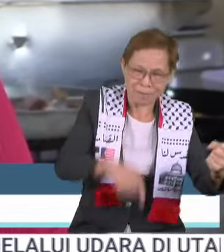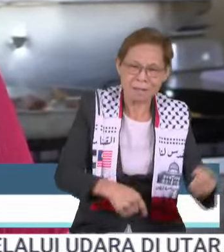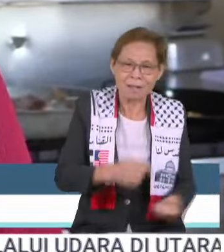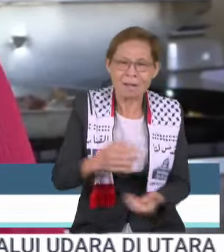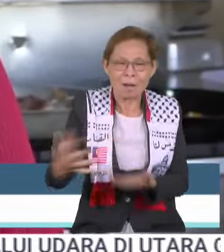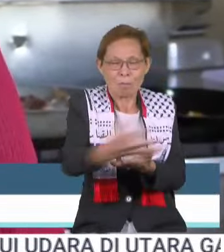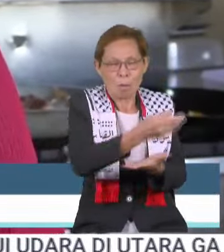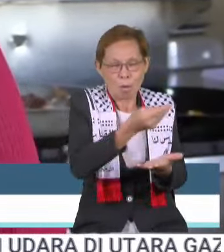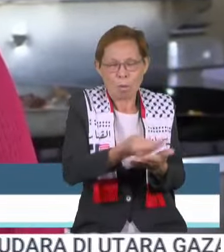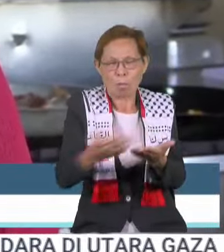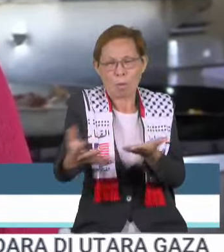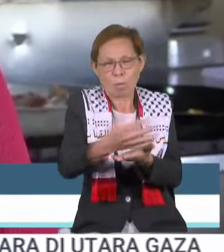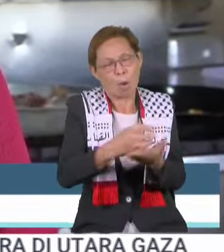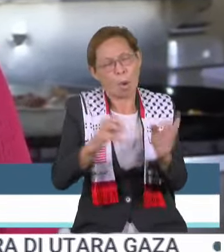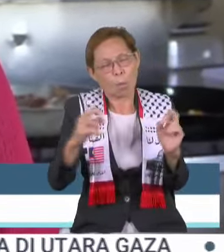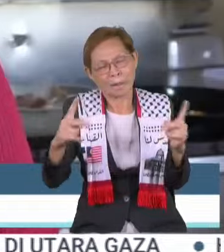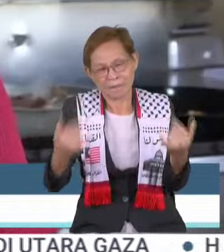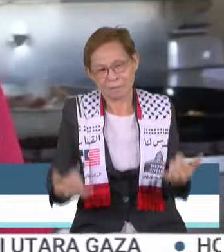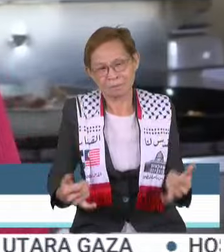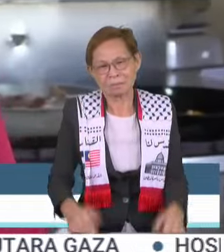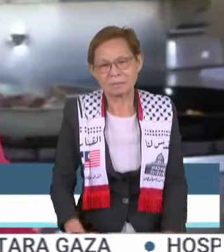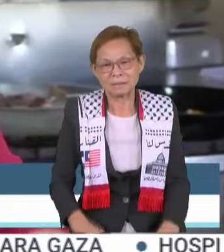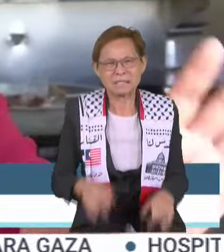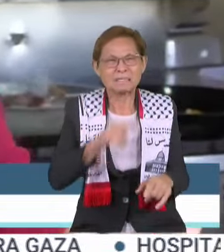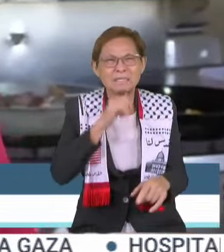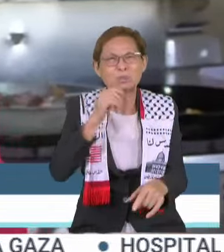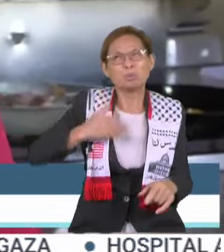pendapatan kat sini pun dah okeylah sekarang. Tak macam